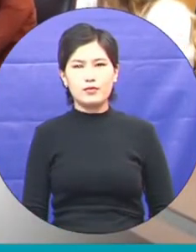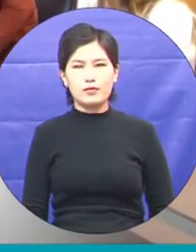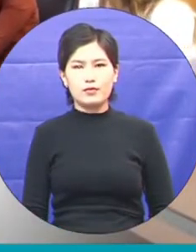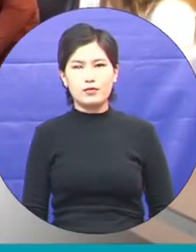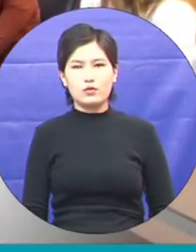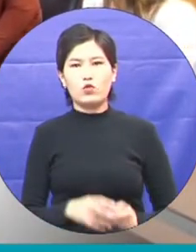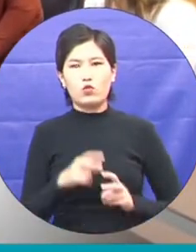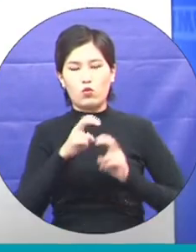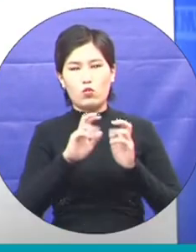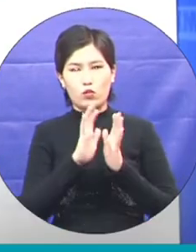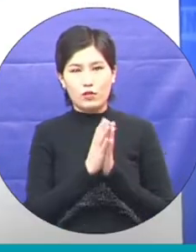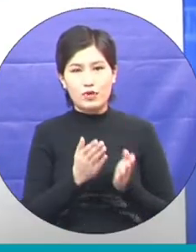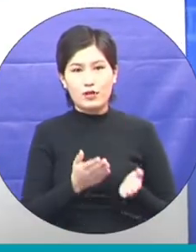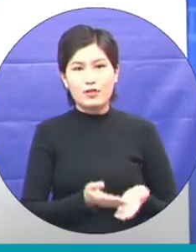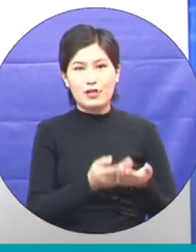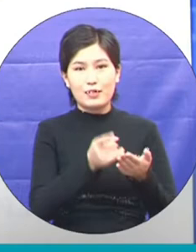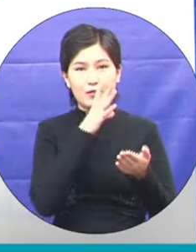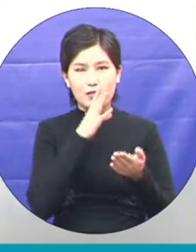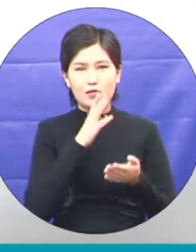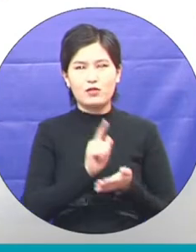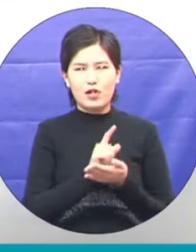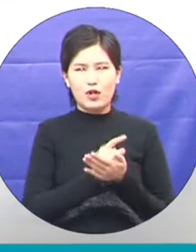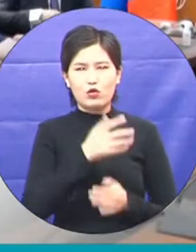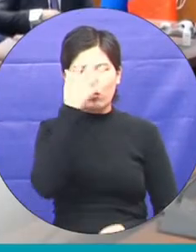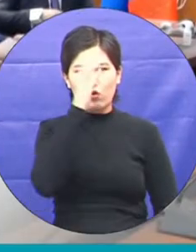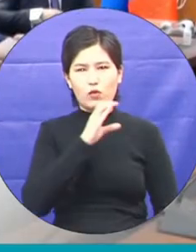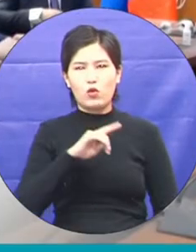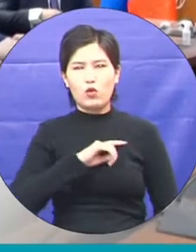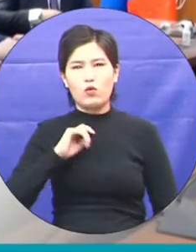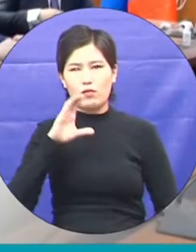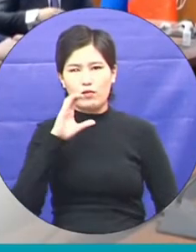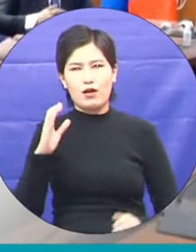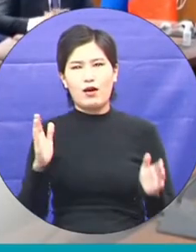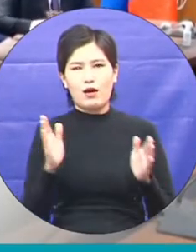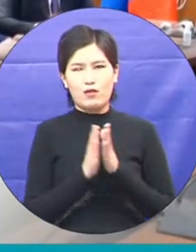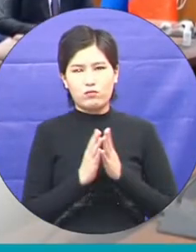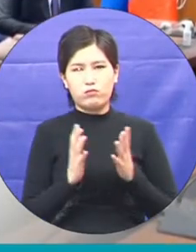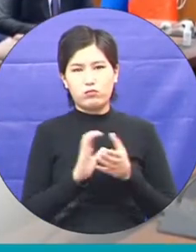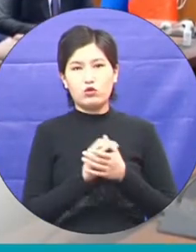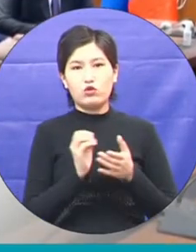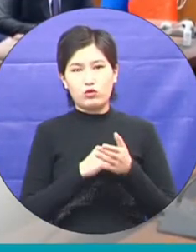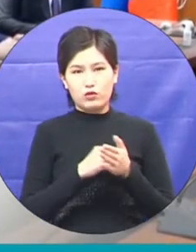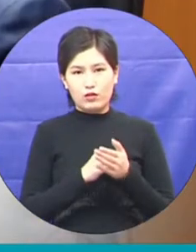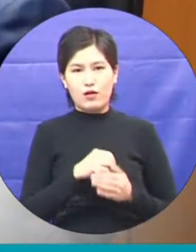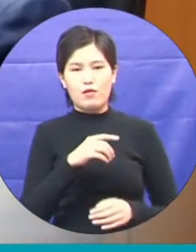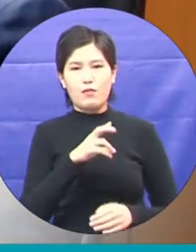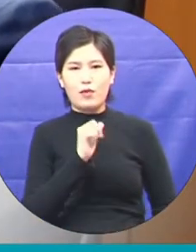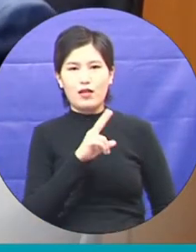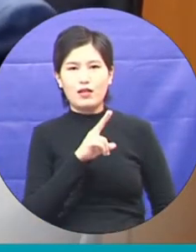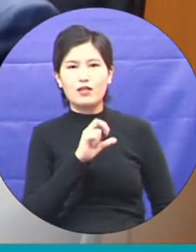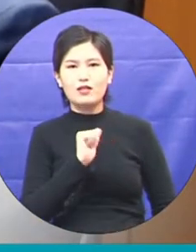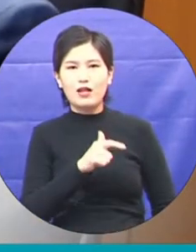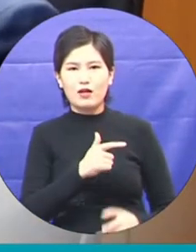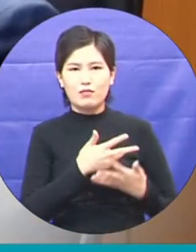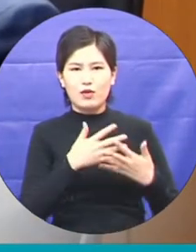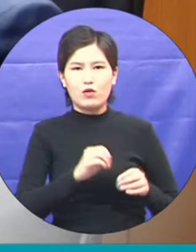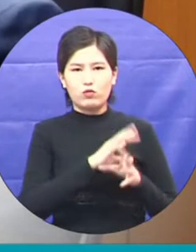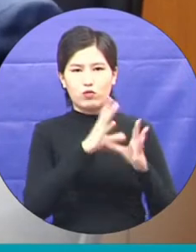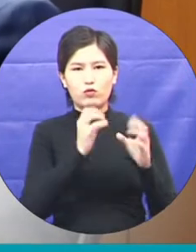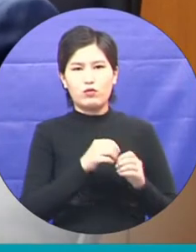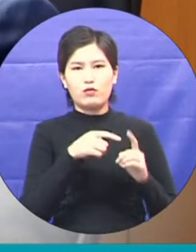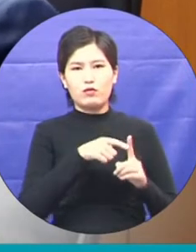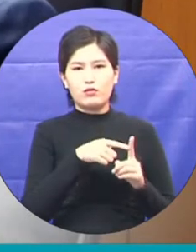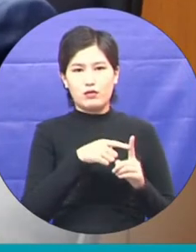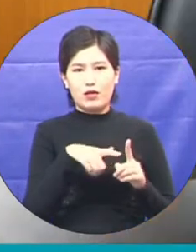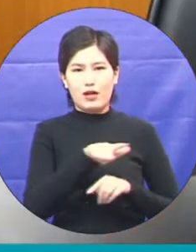Зорилт мэрэгчлийг дэмжихэд төр хувийн хөвчлөлийг хамтран ажиллах шаардлагатай. Иймд баялаг үтээгчдийг дэмжих холбооны ерөнхийлөгч Дав Баяр нийслэлийн засаг даргын нийгмийн